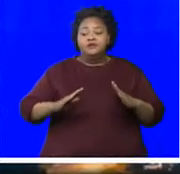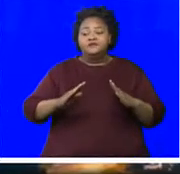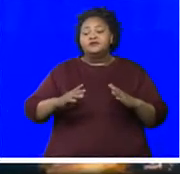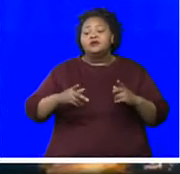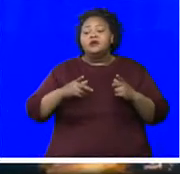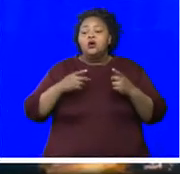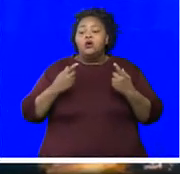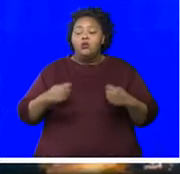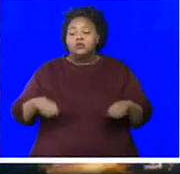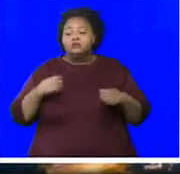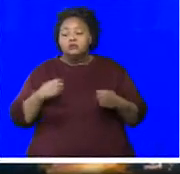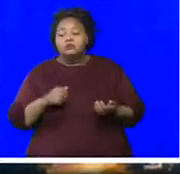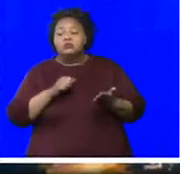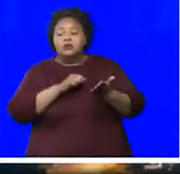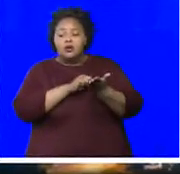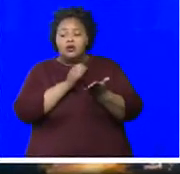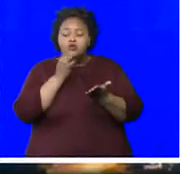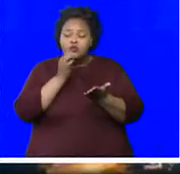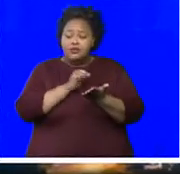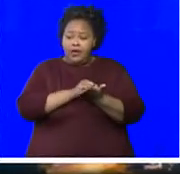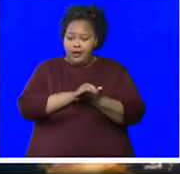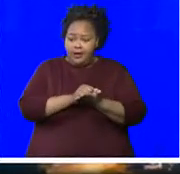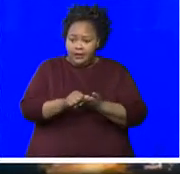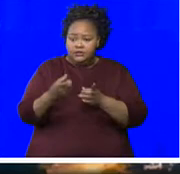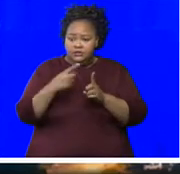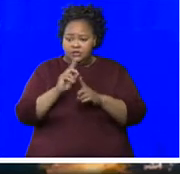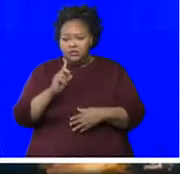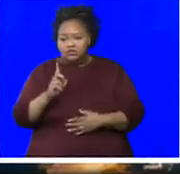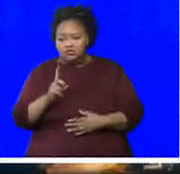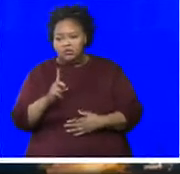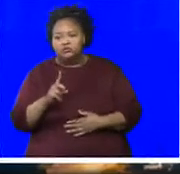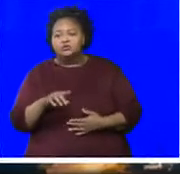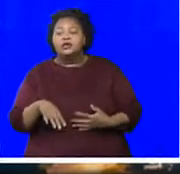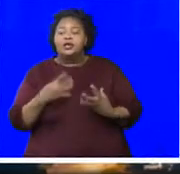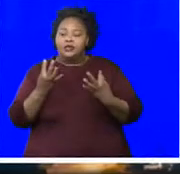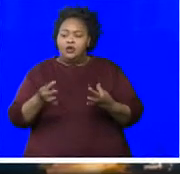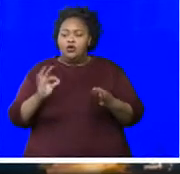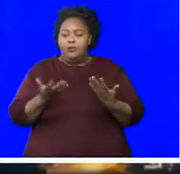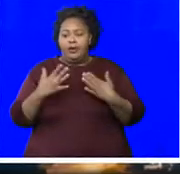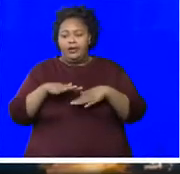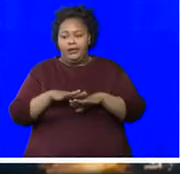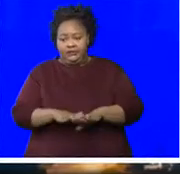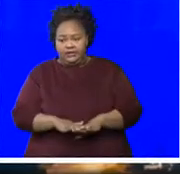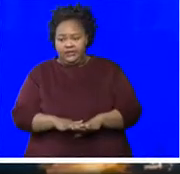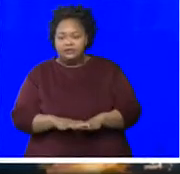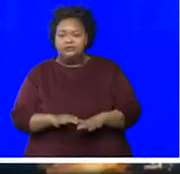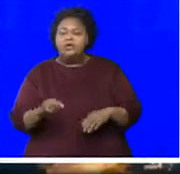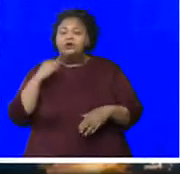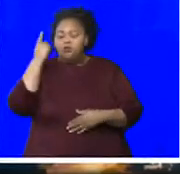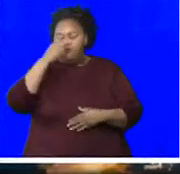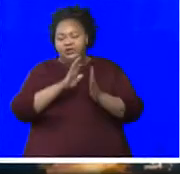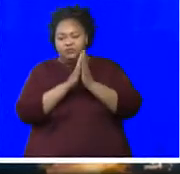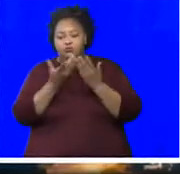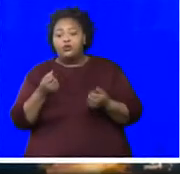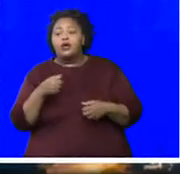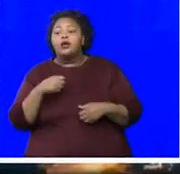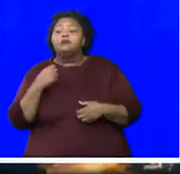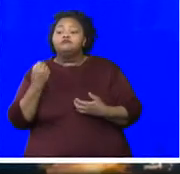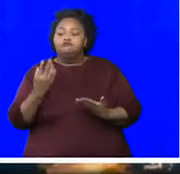kuleli ngekuthi bahlabeleli bakhone kwakha inzuzo ngekuthengisa etinkundleni tebucwephesha. Lokhu kuvele kulebekamelele induna yaleli tiko